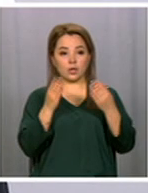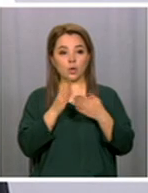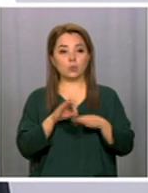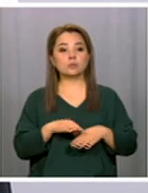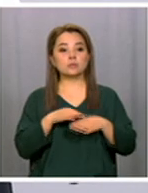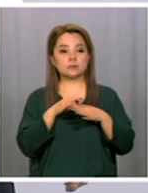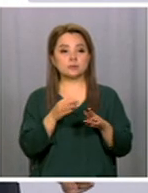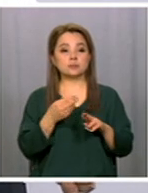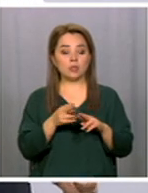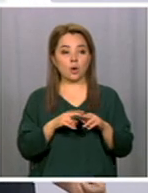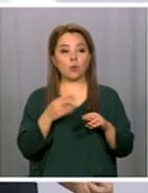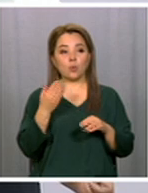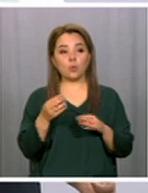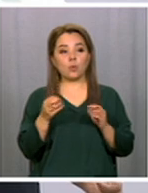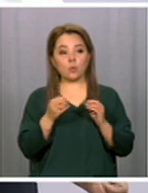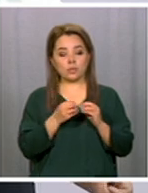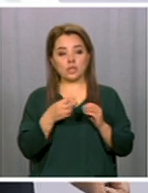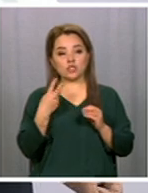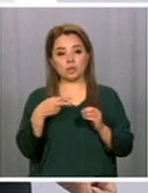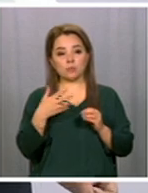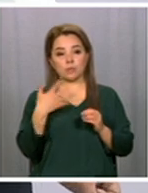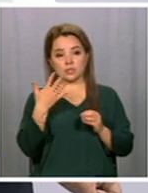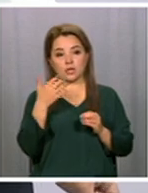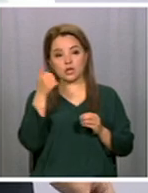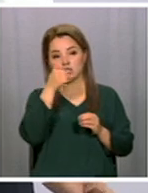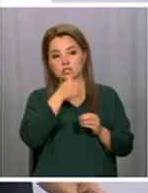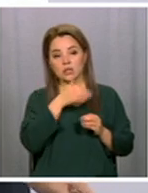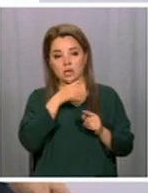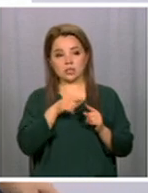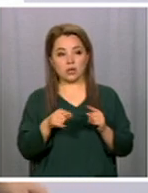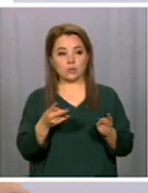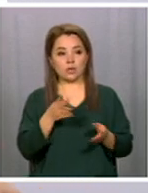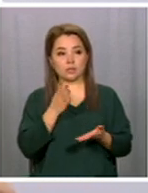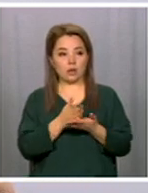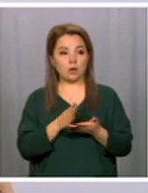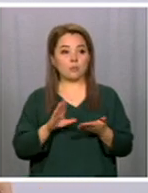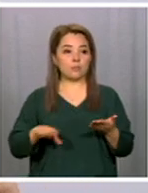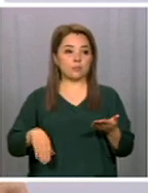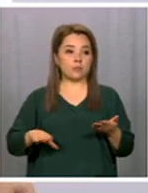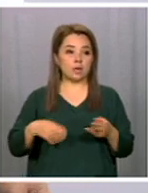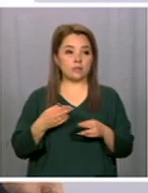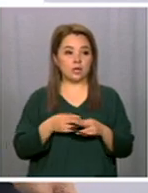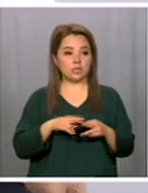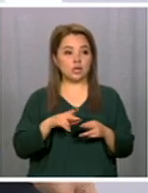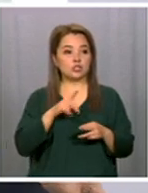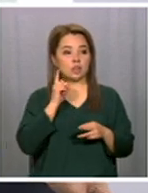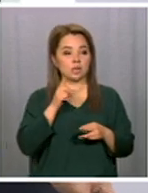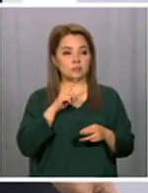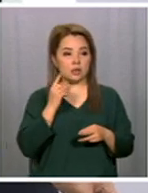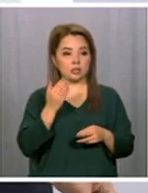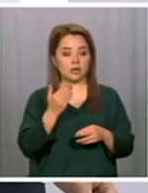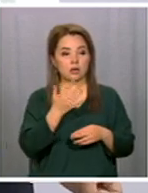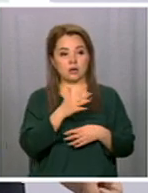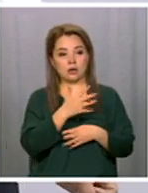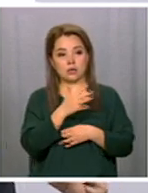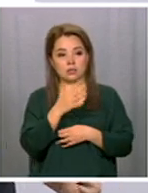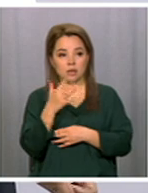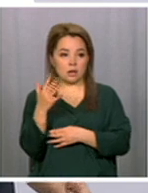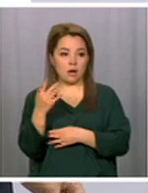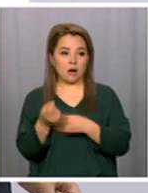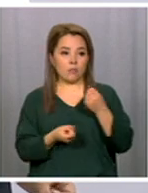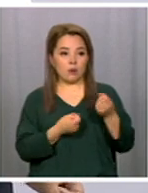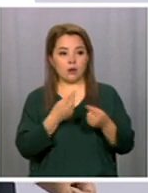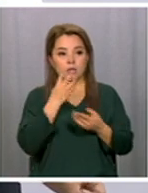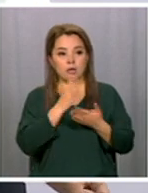қалыптасуына 10 мен 25 жылдың арасы өтеді. Ал одан соң жас қарағайлы ормандар пайда